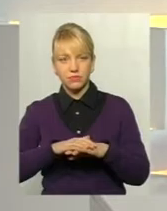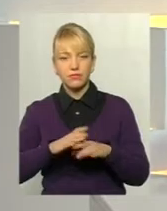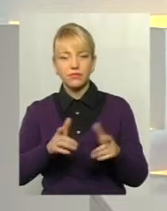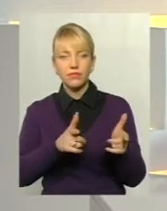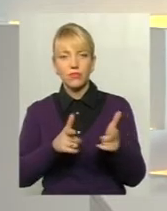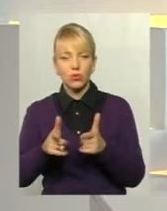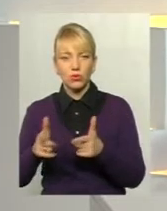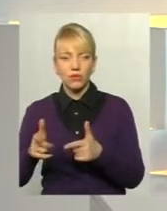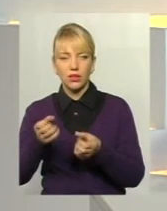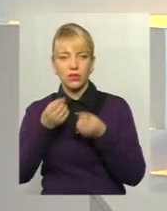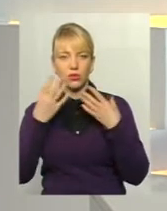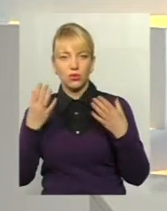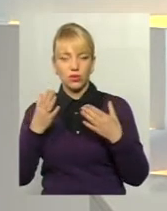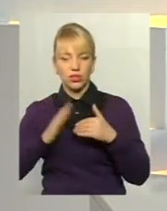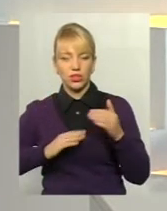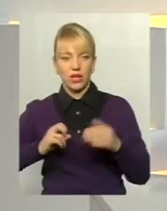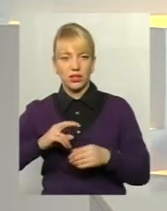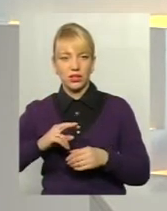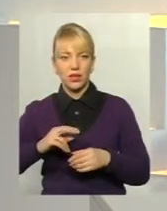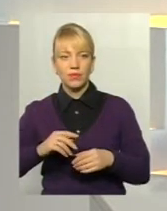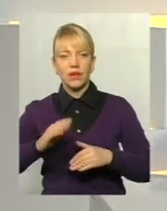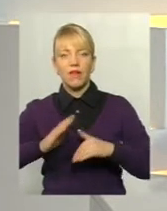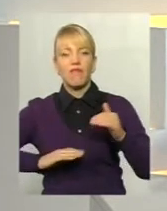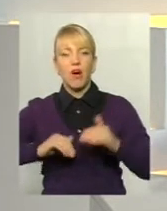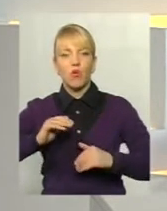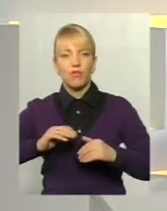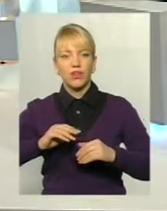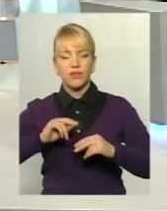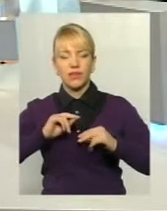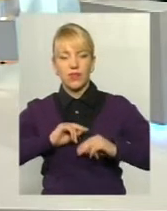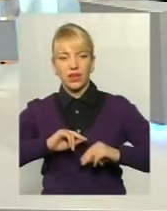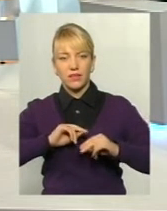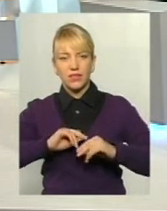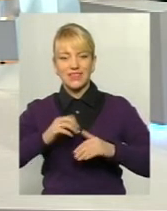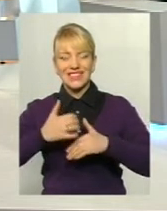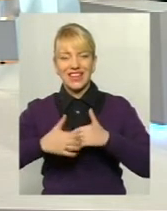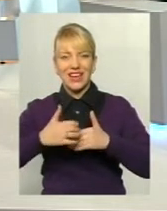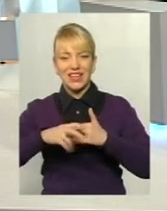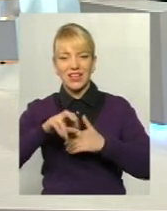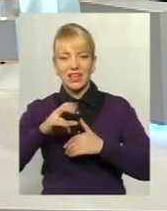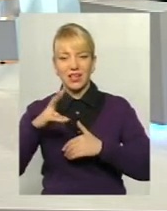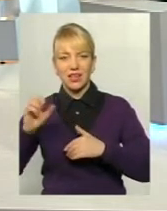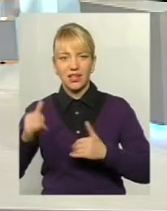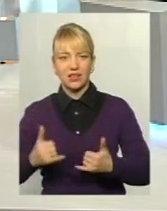готували хороші кадри фахових фахівців середньої ланки для